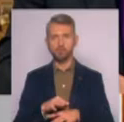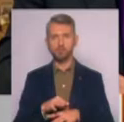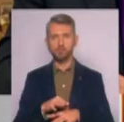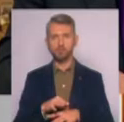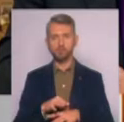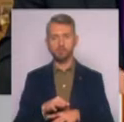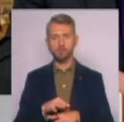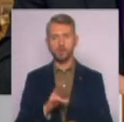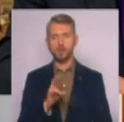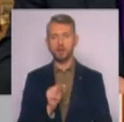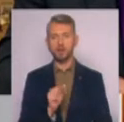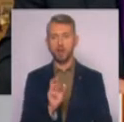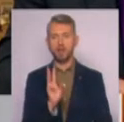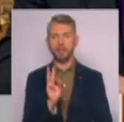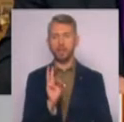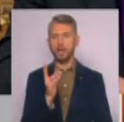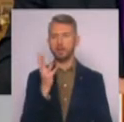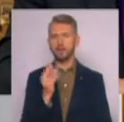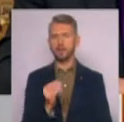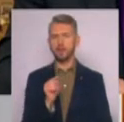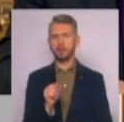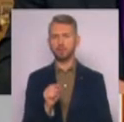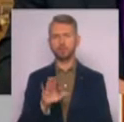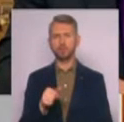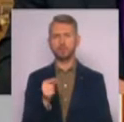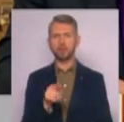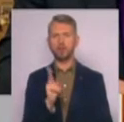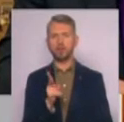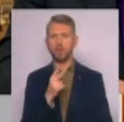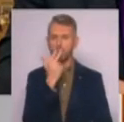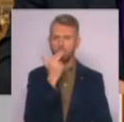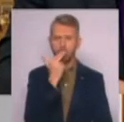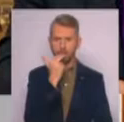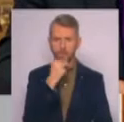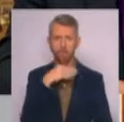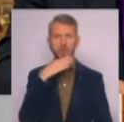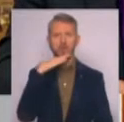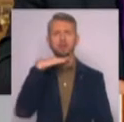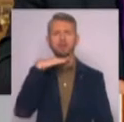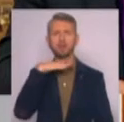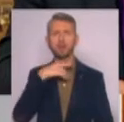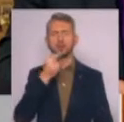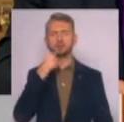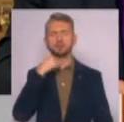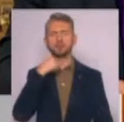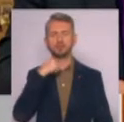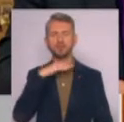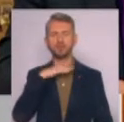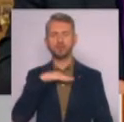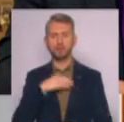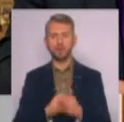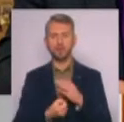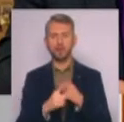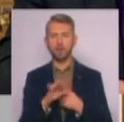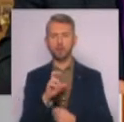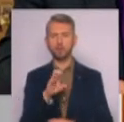на третий день, там, после того, как насморк опускается ниже, возникает